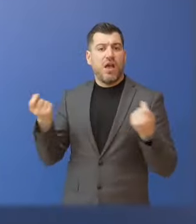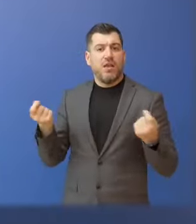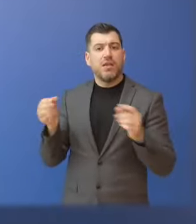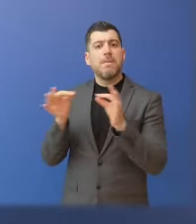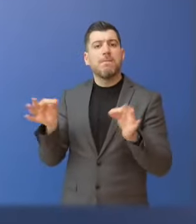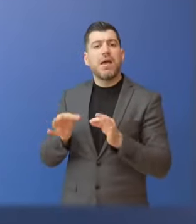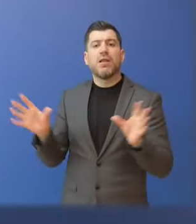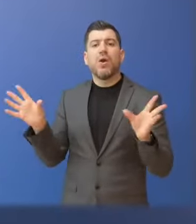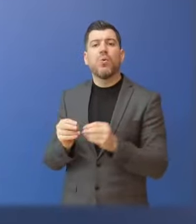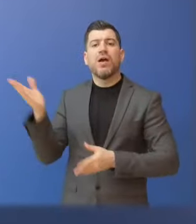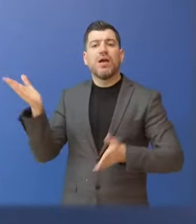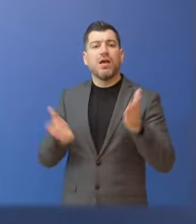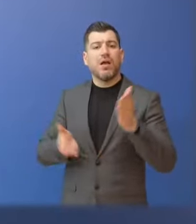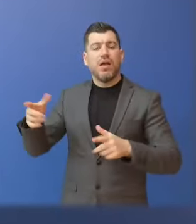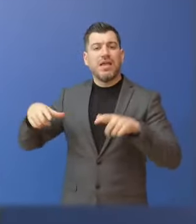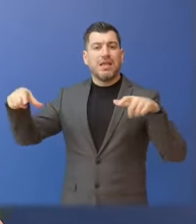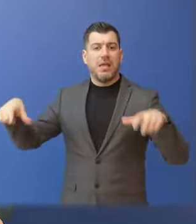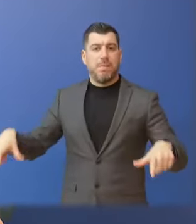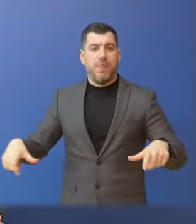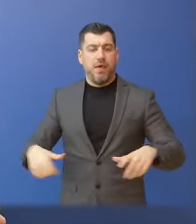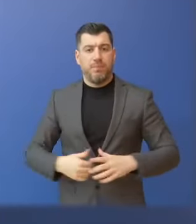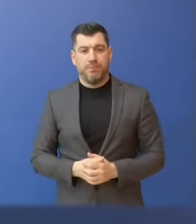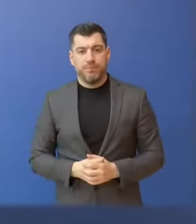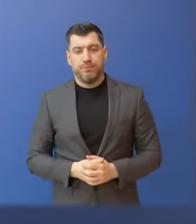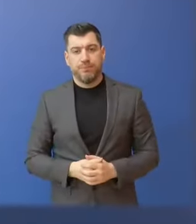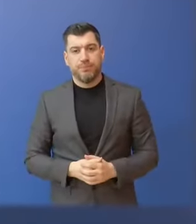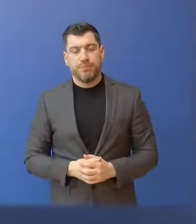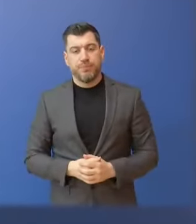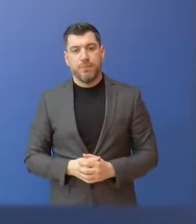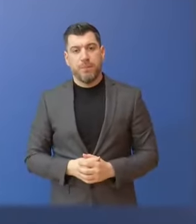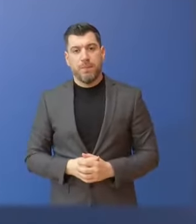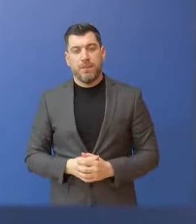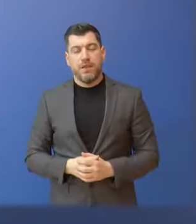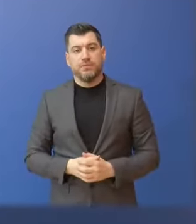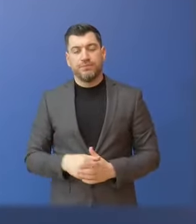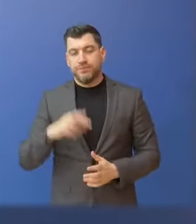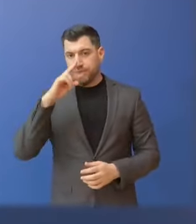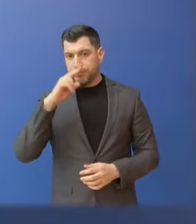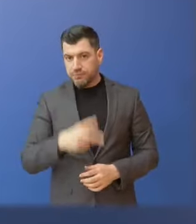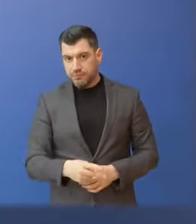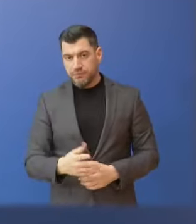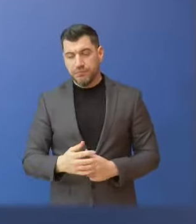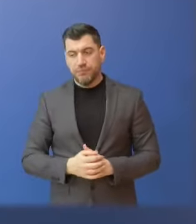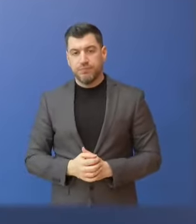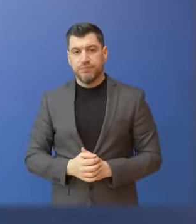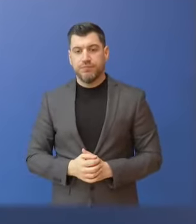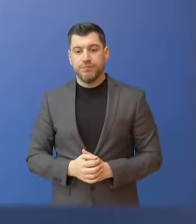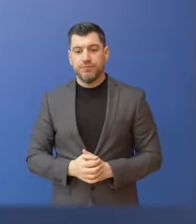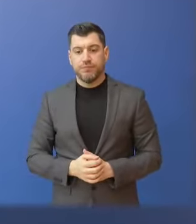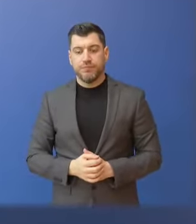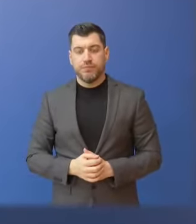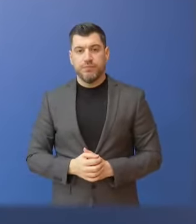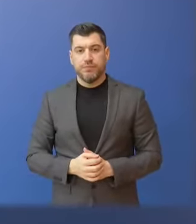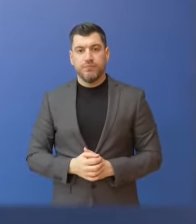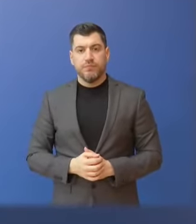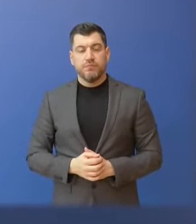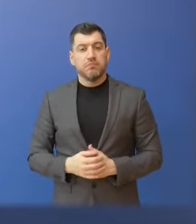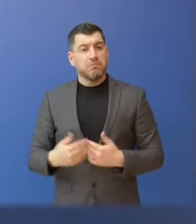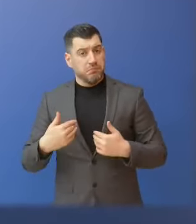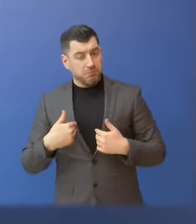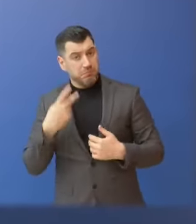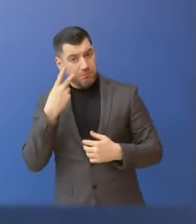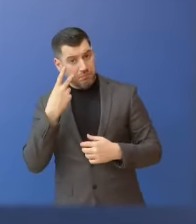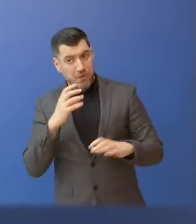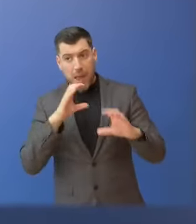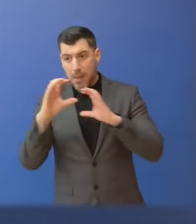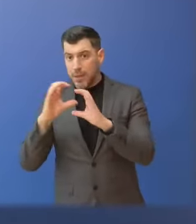ευχαριστώ δεν υπάρχει καμία αμφιβολία ότι κάτι το οποίο το το βλέπουμε από την επικοινωνία με τον κόσμο φαίνεται από